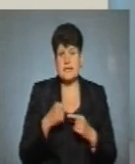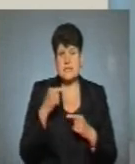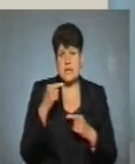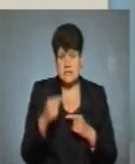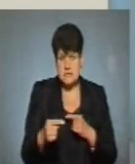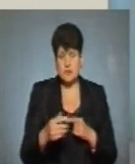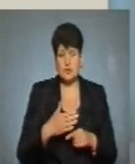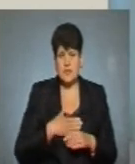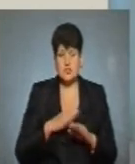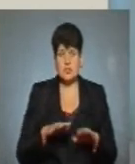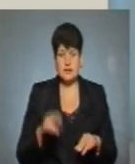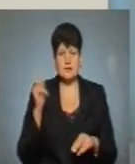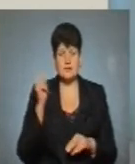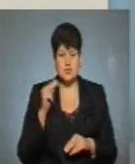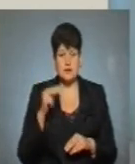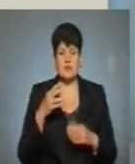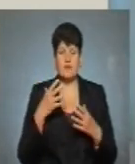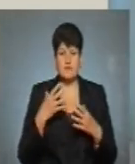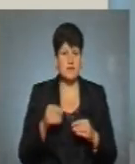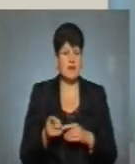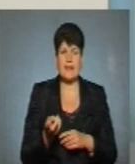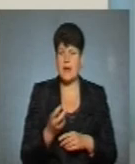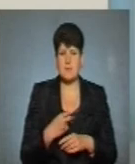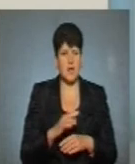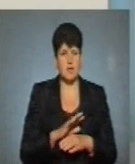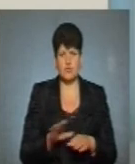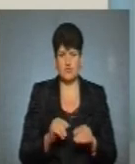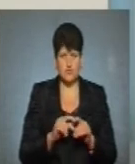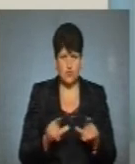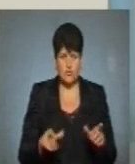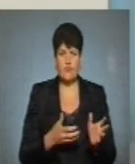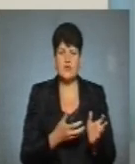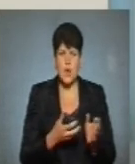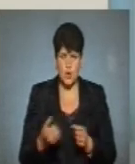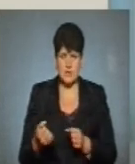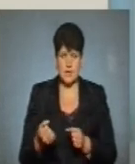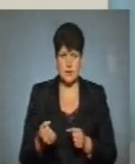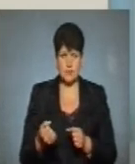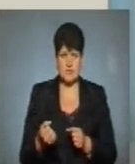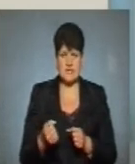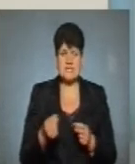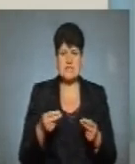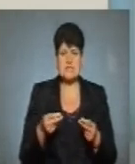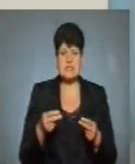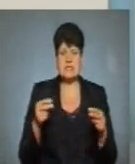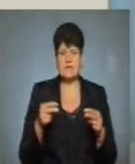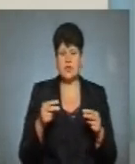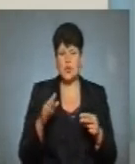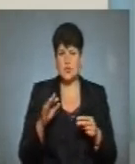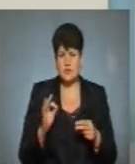діти навчалися. Вже вони не прийдуть в школу, вони отримають свідоцтва